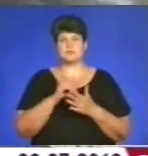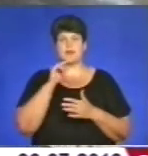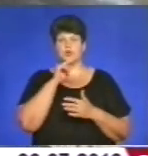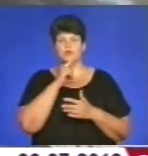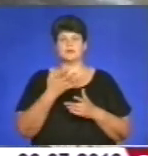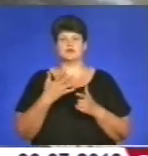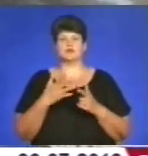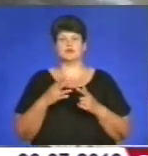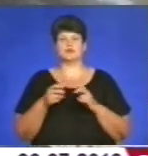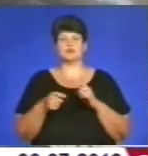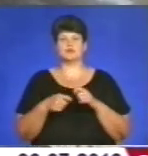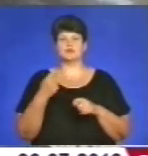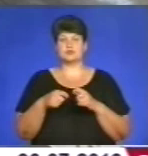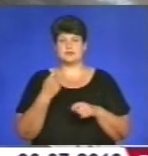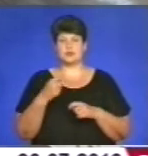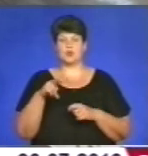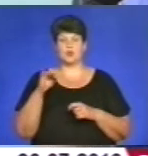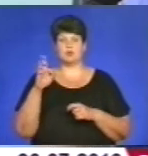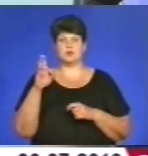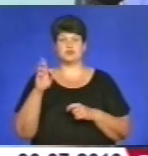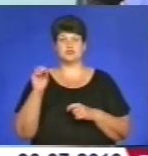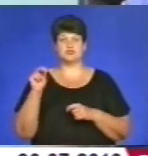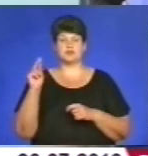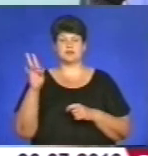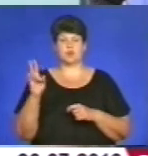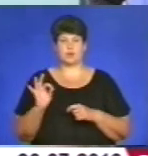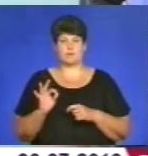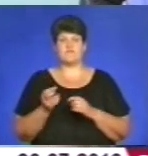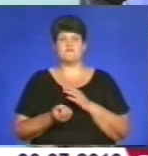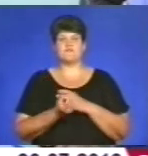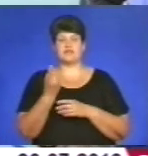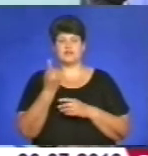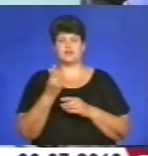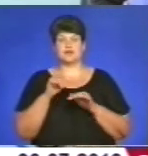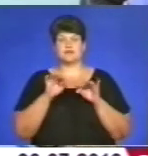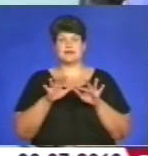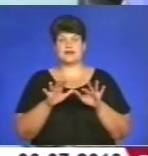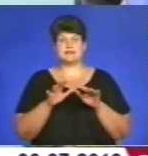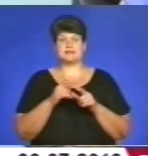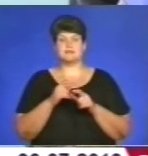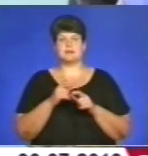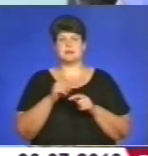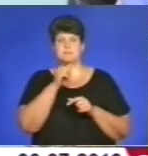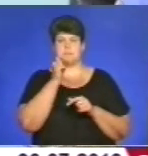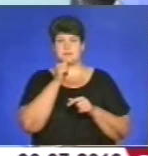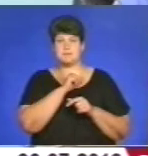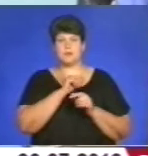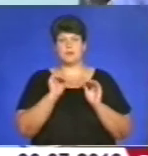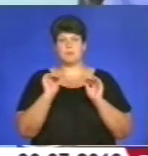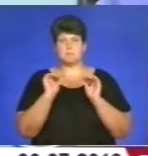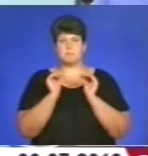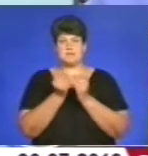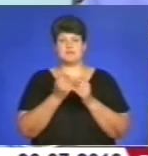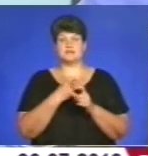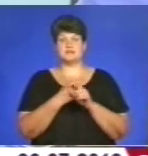у МВС України в області Дмитро Любченко. Виявлено діяльність підпільного міні-спиртзаводу, який за попередніми